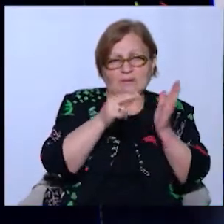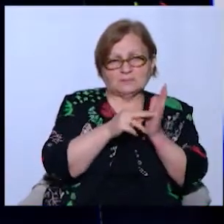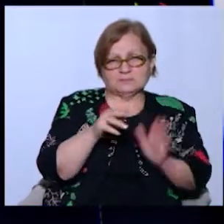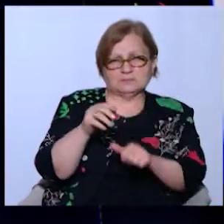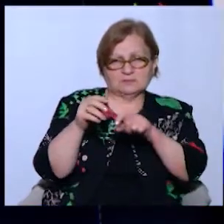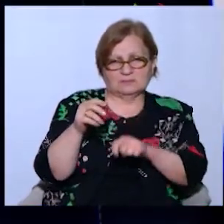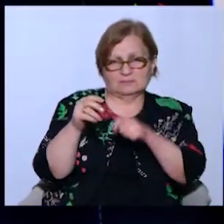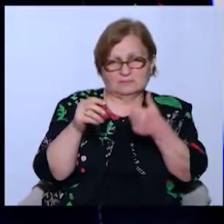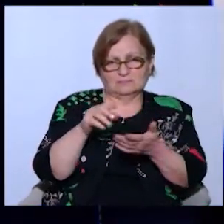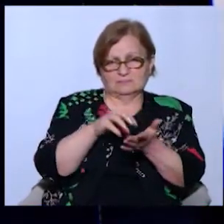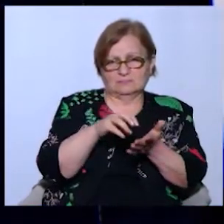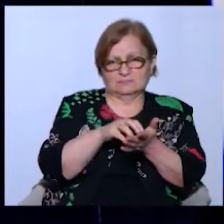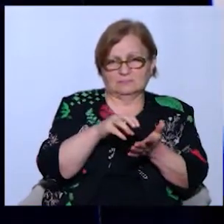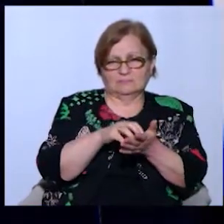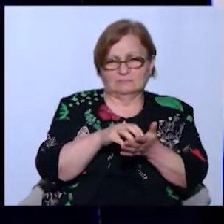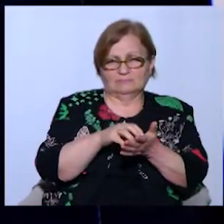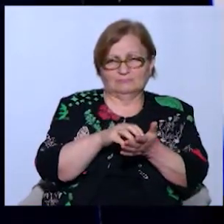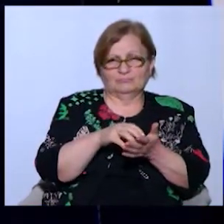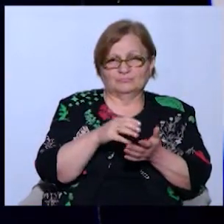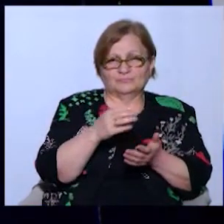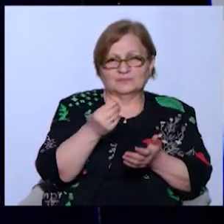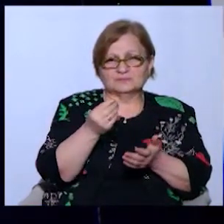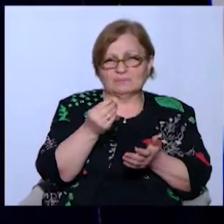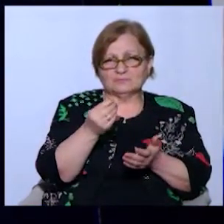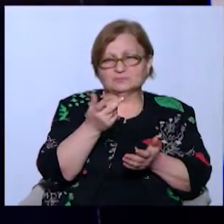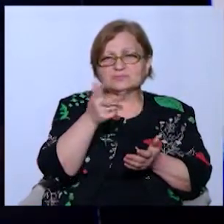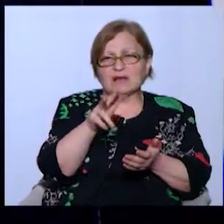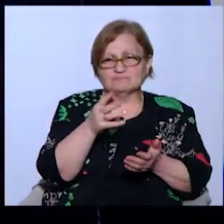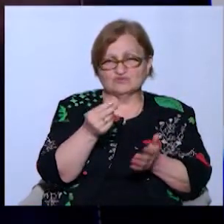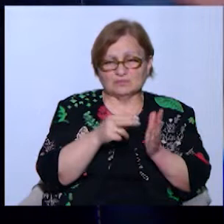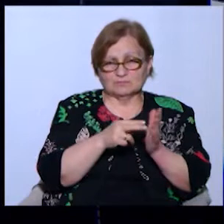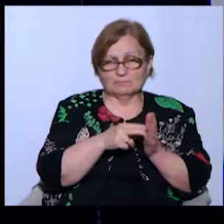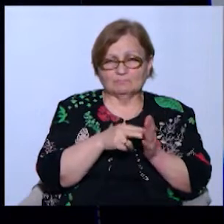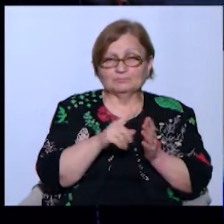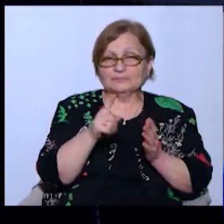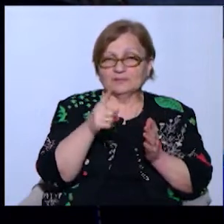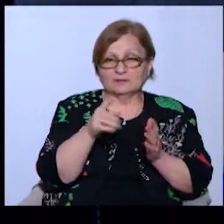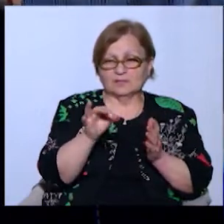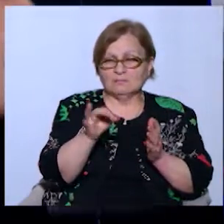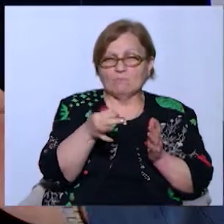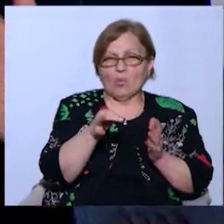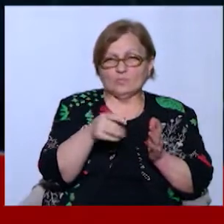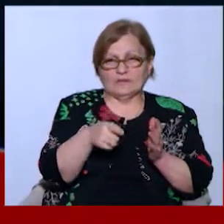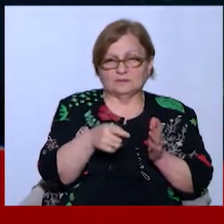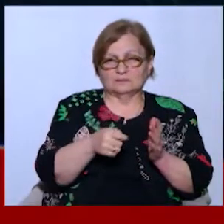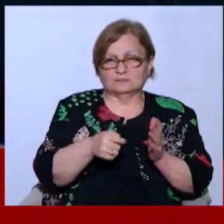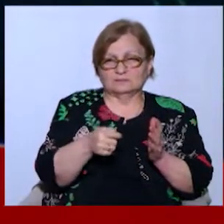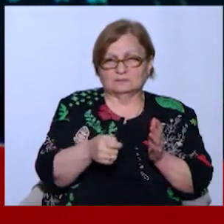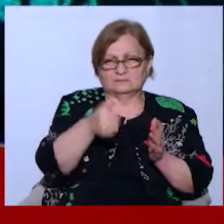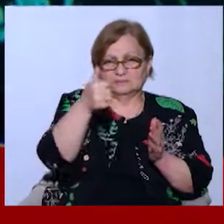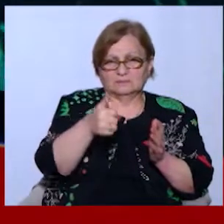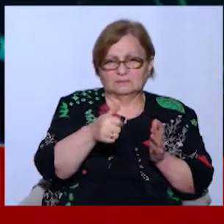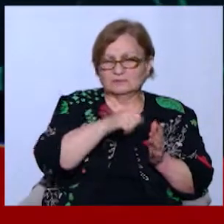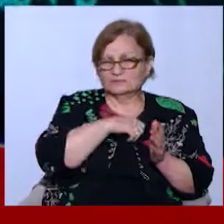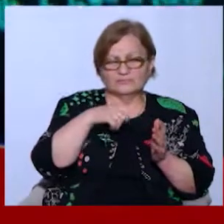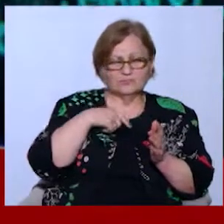ესე იგი, ჩვენ გვინდა საფასური, საფასური, საფასური. რადგან მონეტას არ ახსოვს ის თუ რა